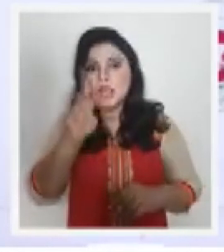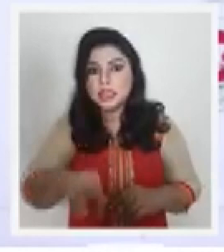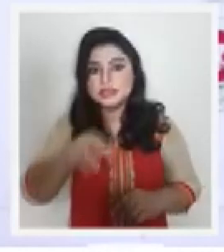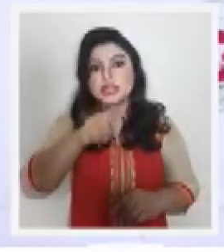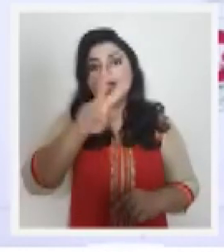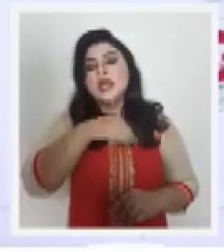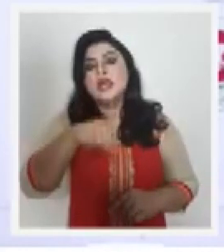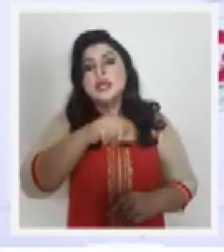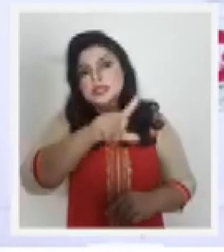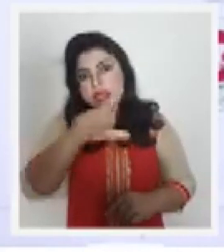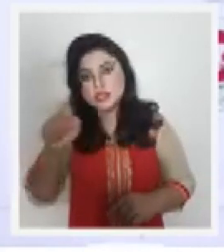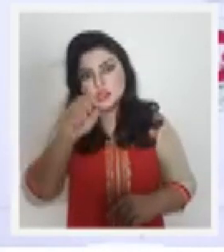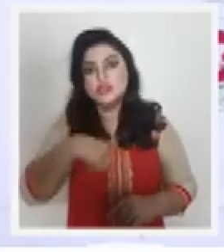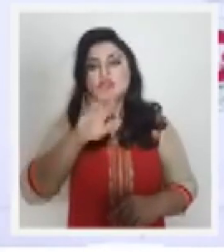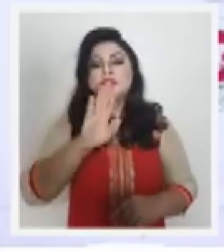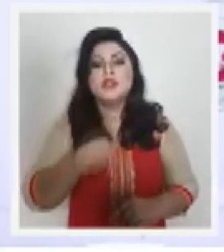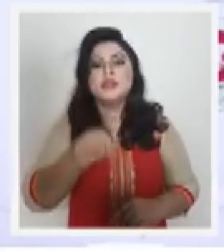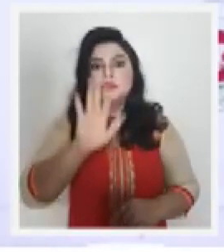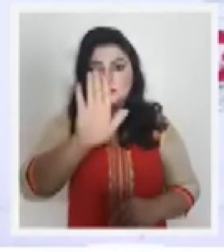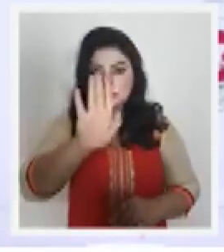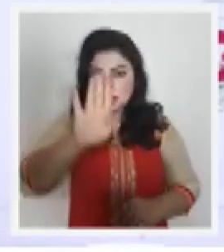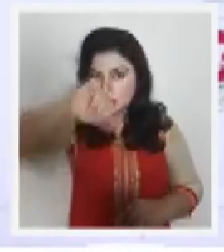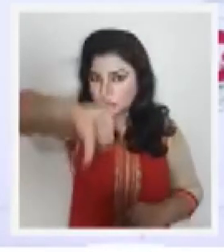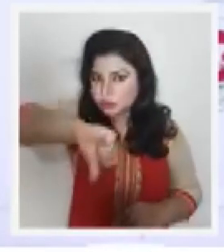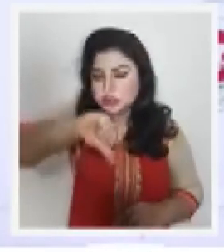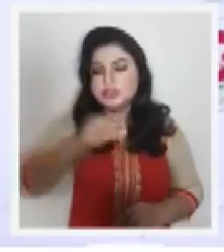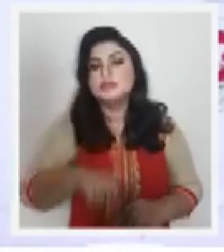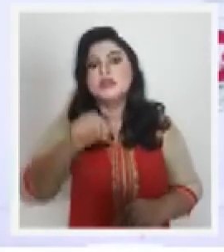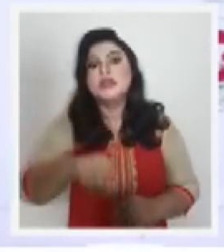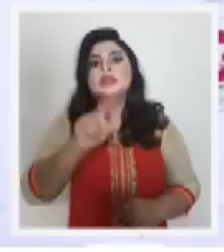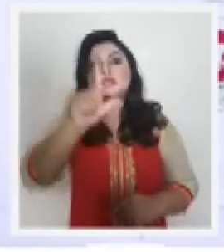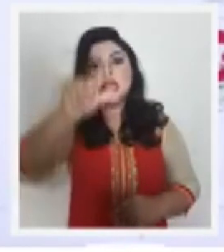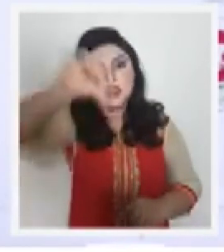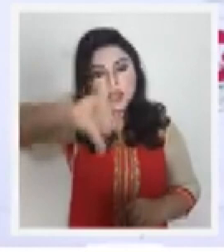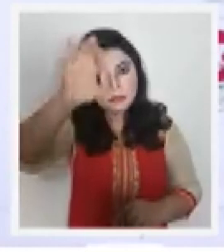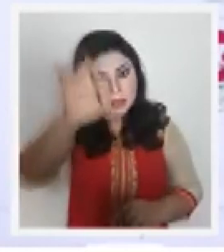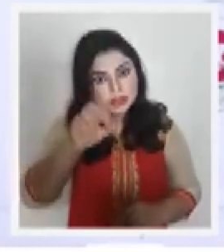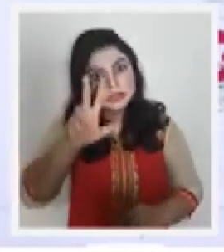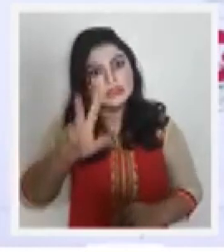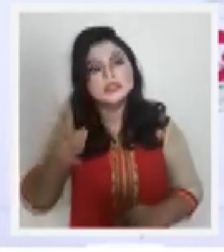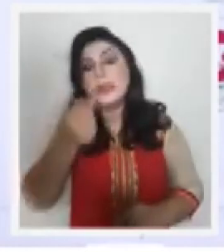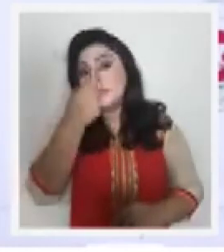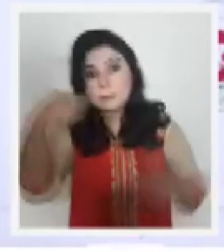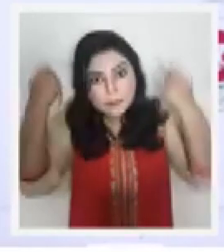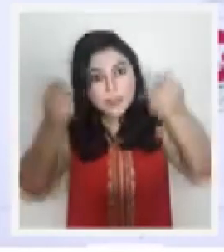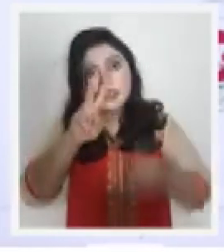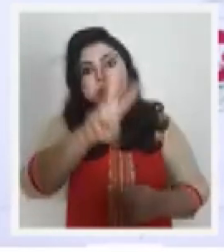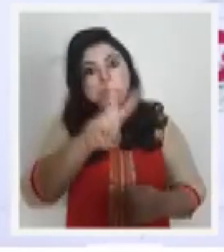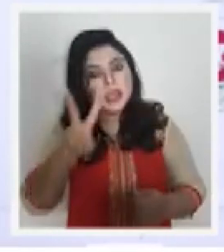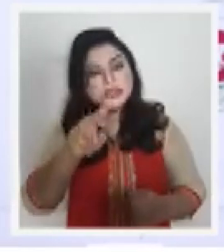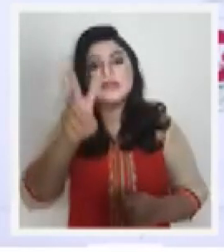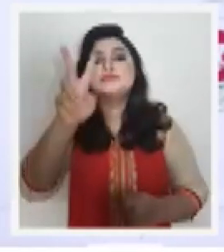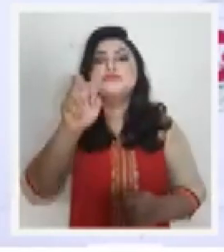এবং এ পর্যন্ত পুরুষ মৃত্যুবরণ করেছেন 2,749 জন, শতাংশ বিবেচনায়